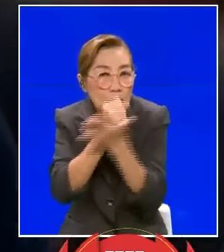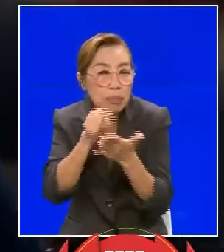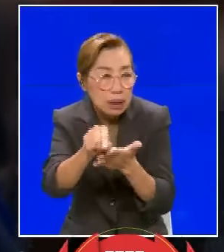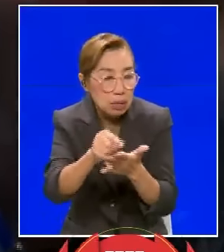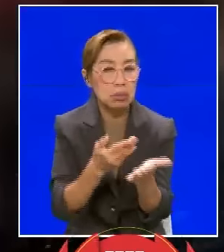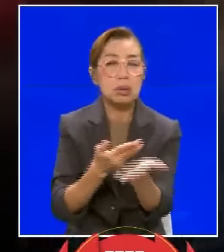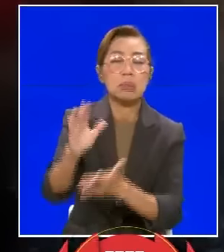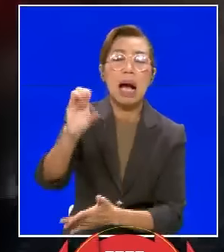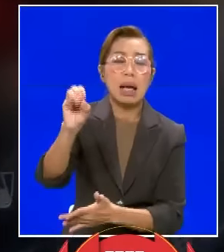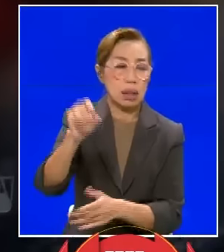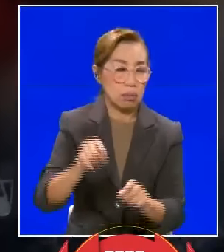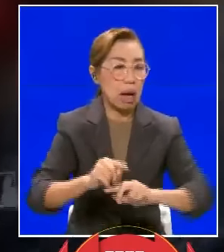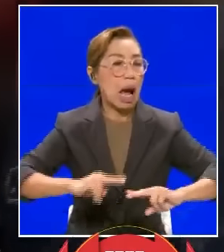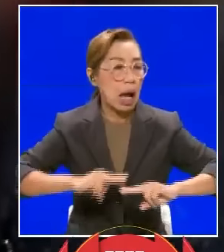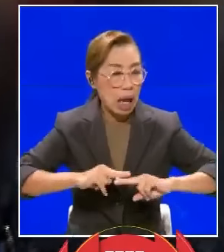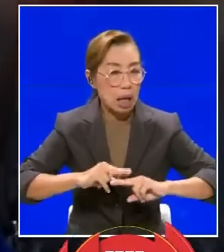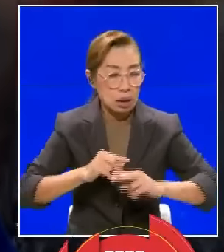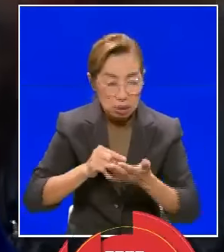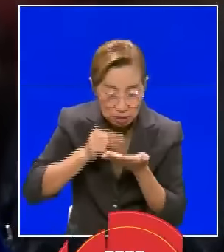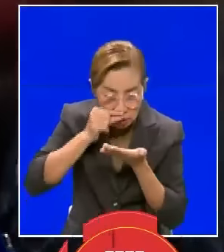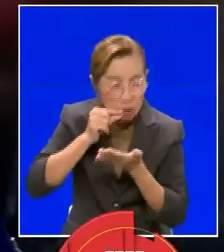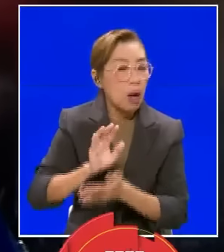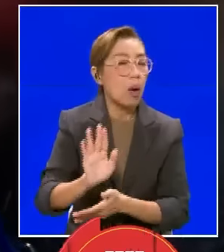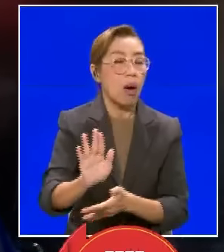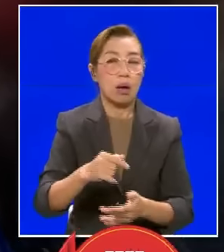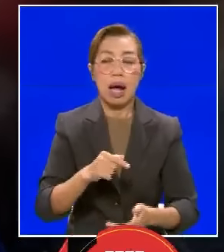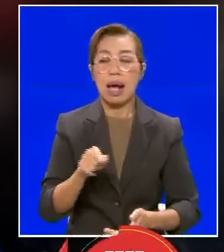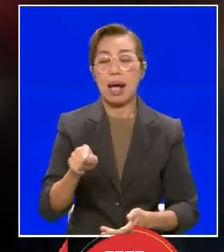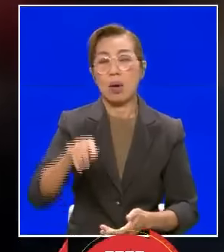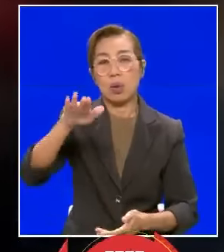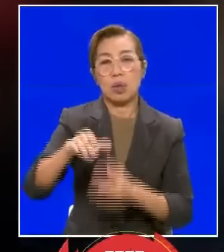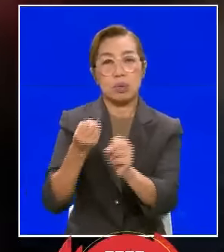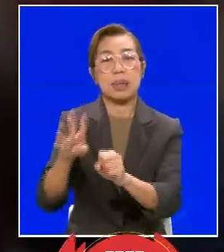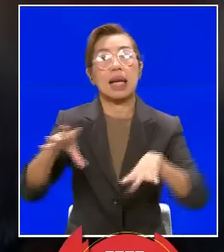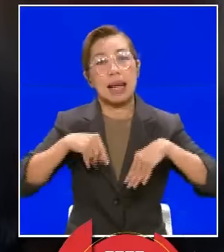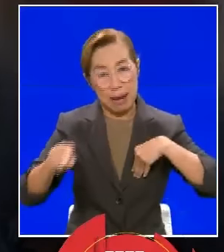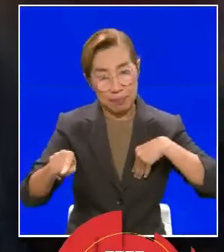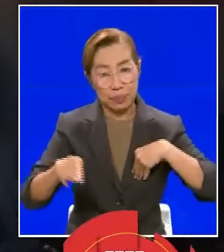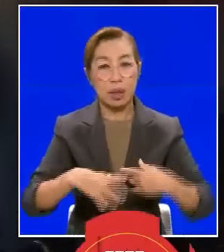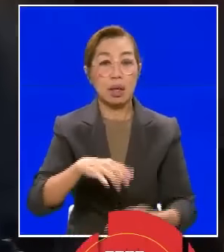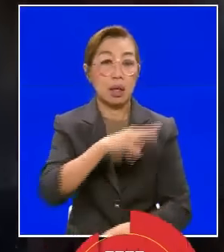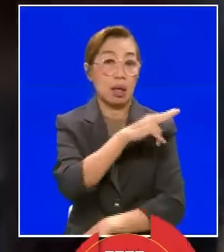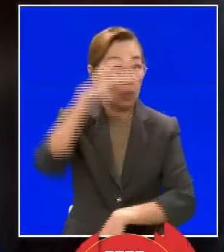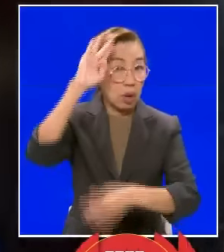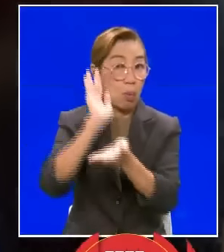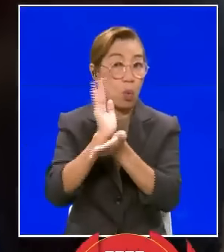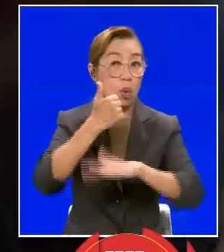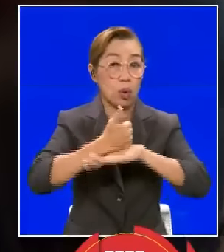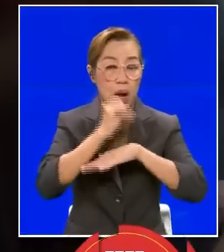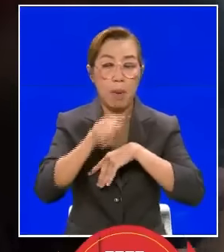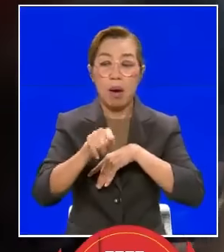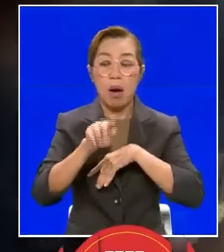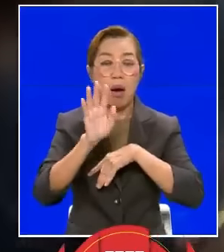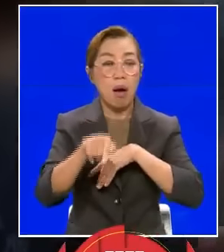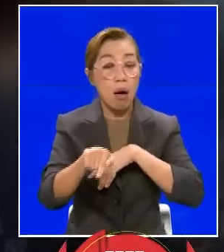ทางผู้กำกับสน.ทุ่งสองห้องท่านพลเอกชิสนุพงศ์สุริยานนท์ครับบอกว่ากรณีที่เจอซองบรรจุผงบางอย่างนะครับก็เบื้องต้น